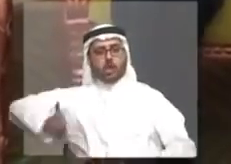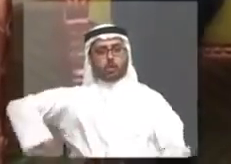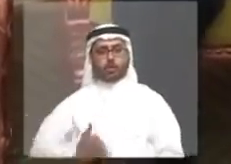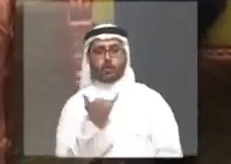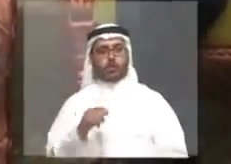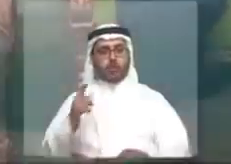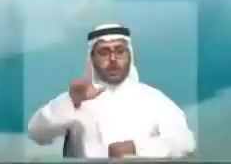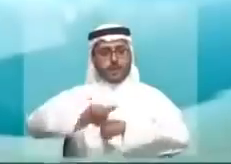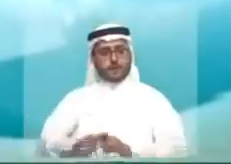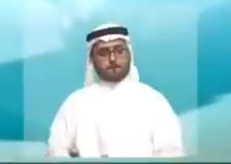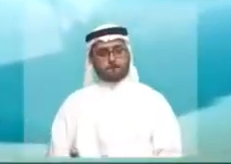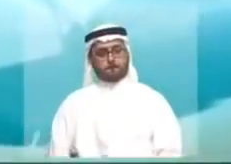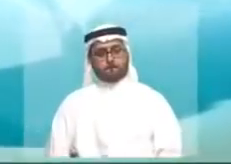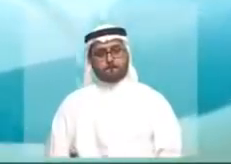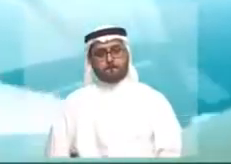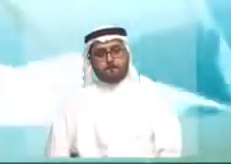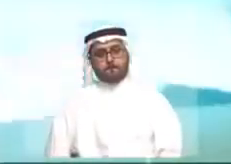الجيبوتي.